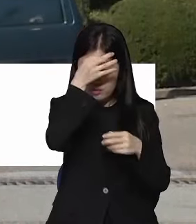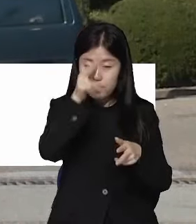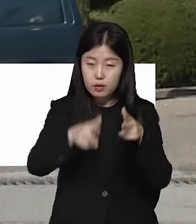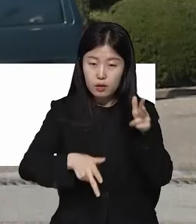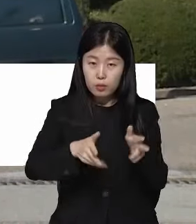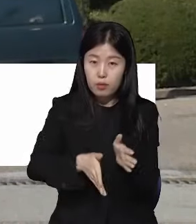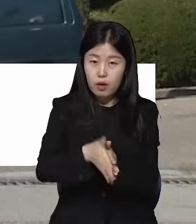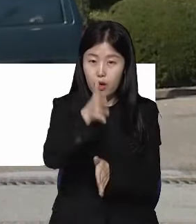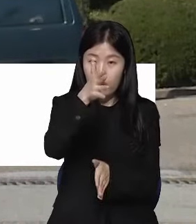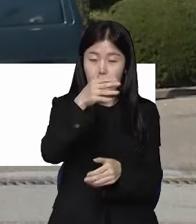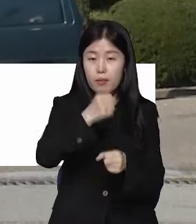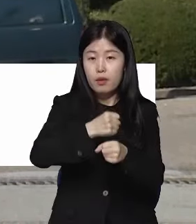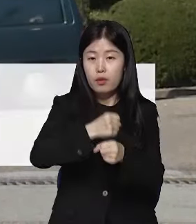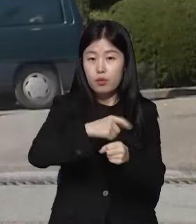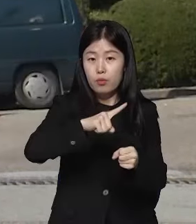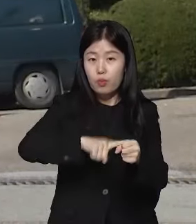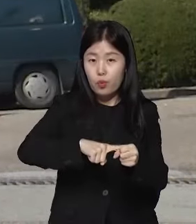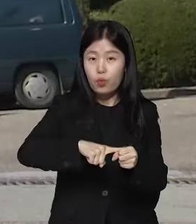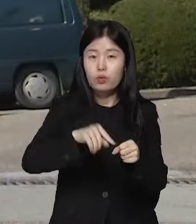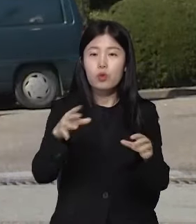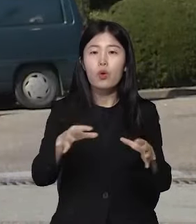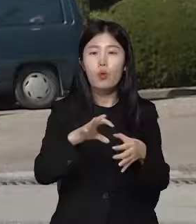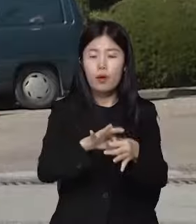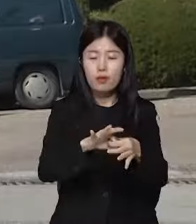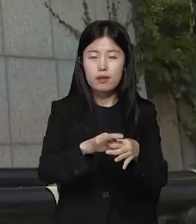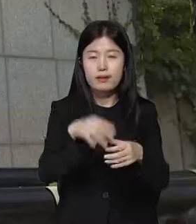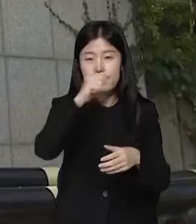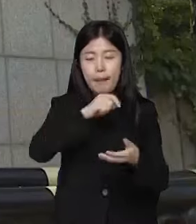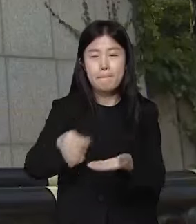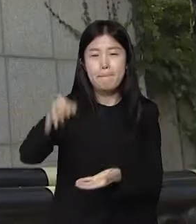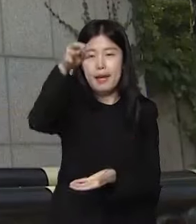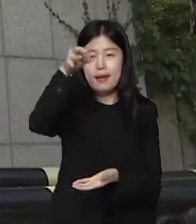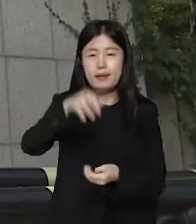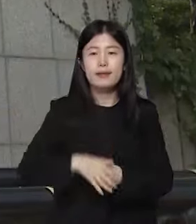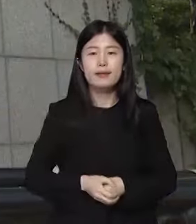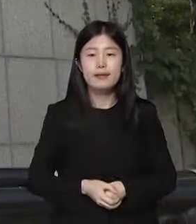조성을 목표로 한 에너지 신산업 분야 예산이 대거 늘어난 것으로 나타났습니다.